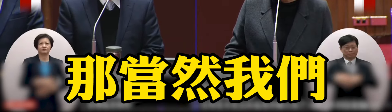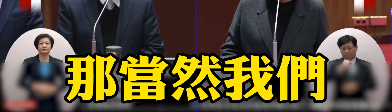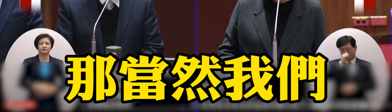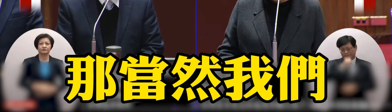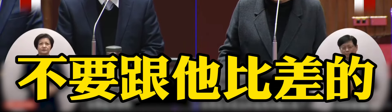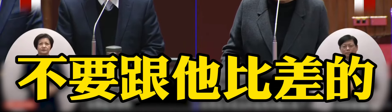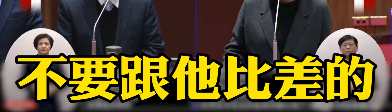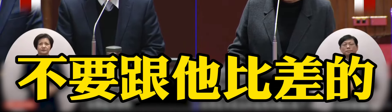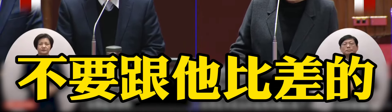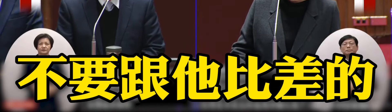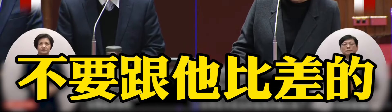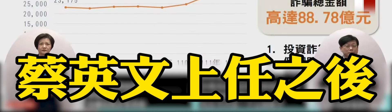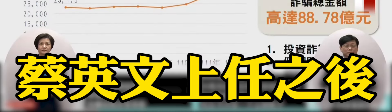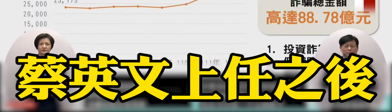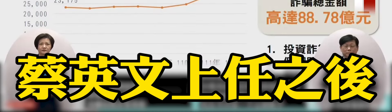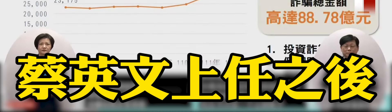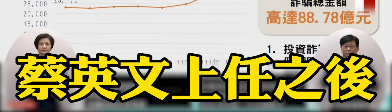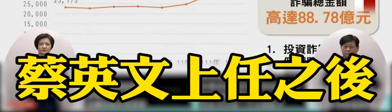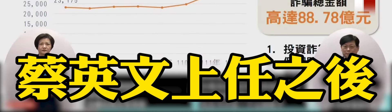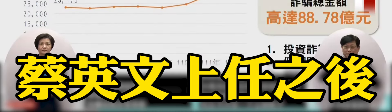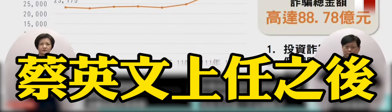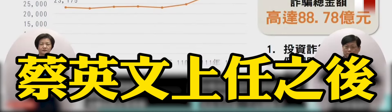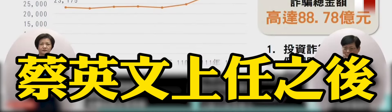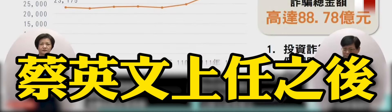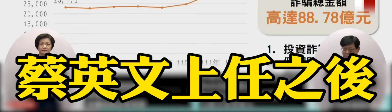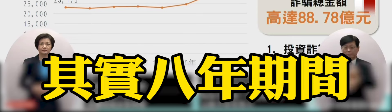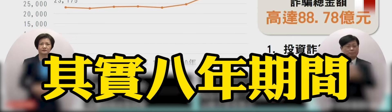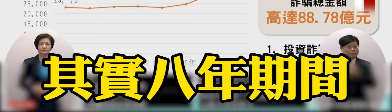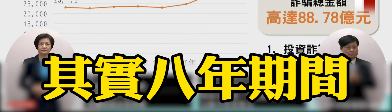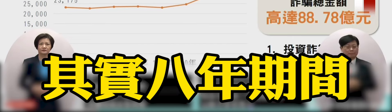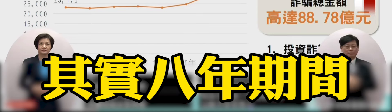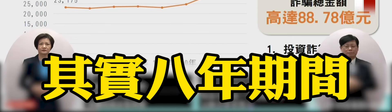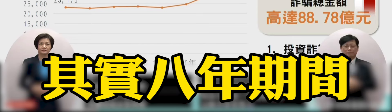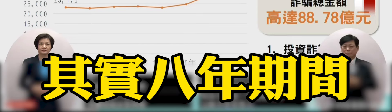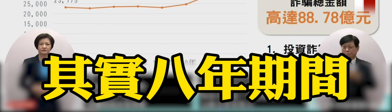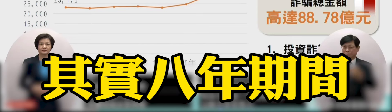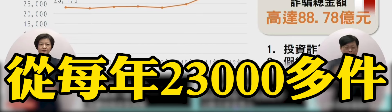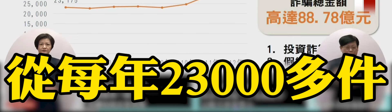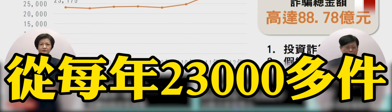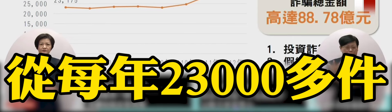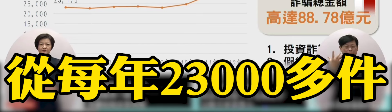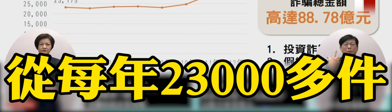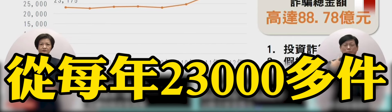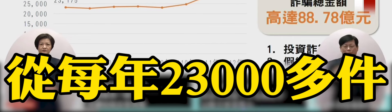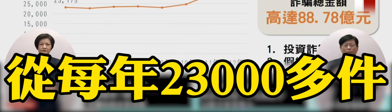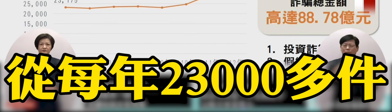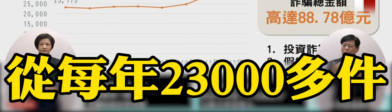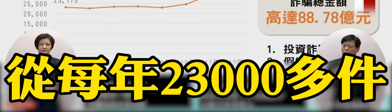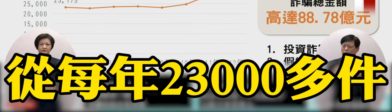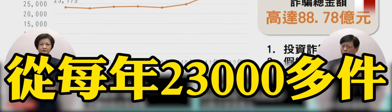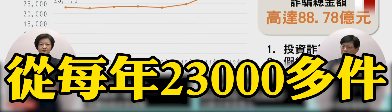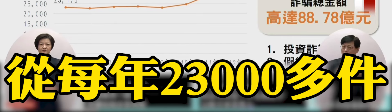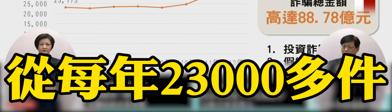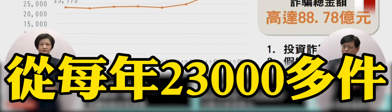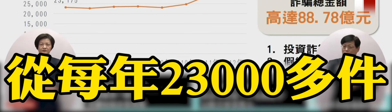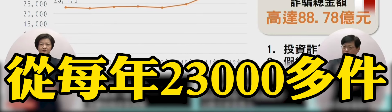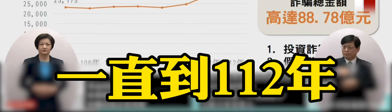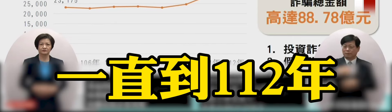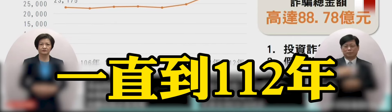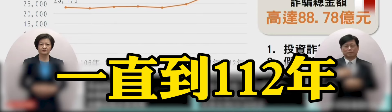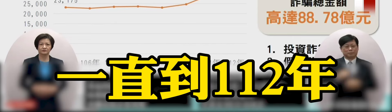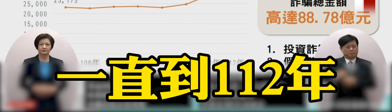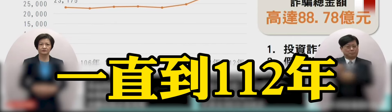那当然我们不要跟他比差了。蔡英文总统上任之后，其实八年期间，从原来的大概每一年是